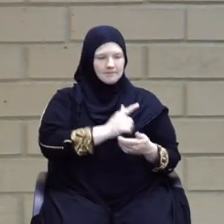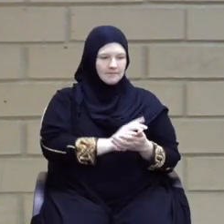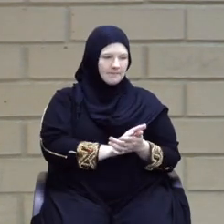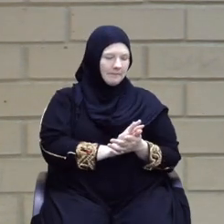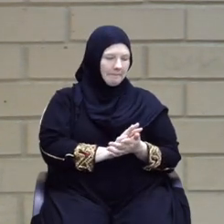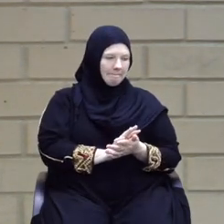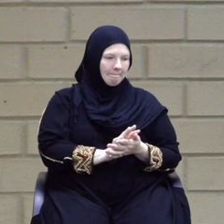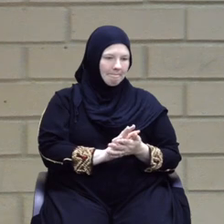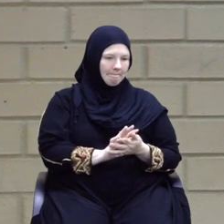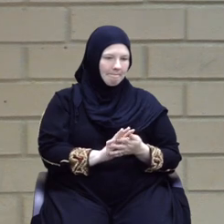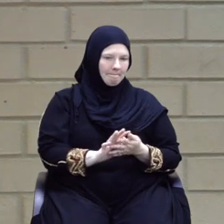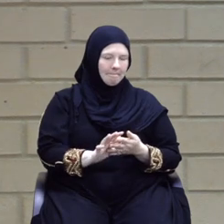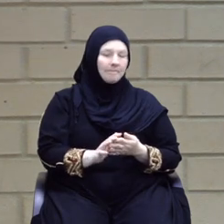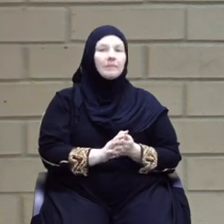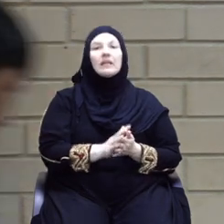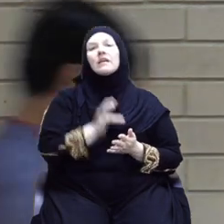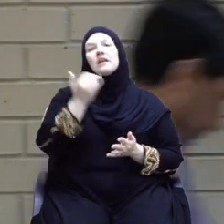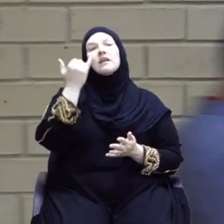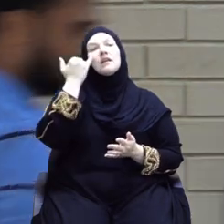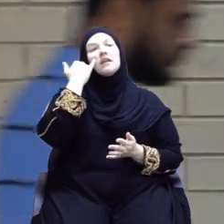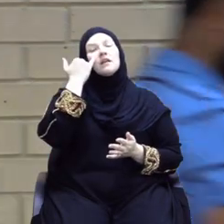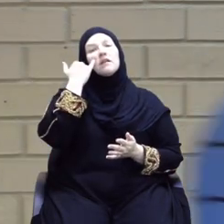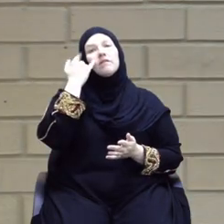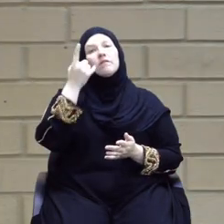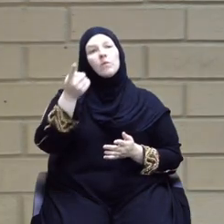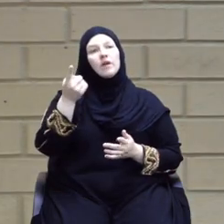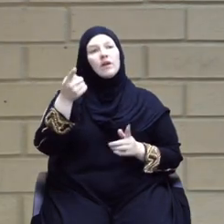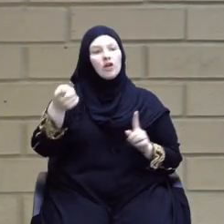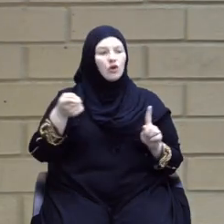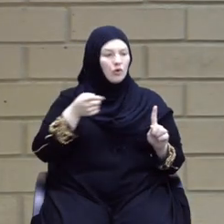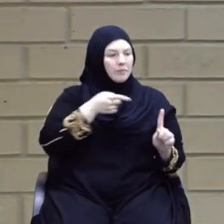if we go back to the word strange and to